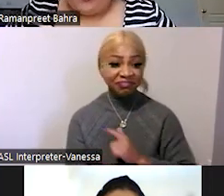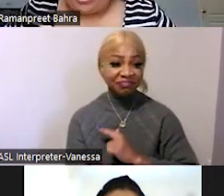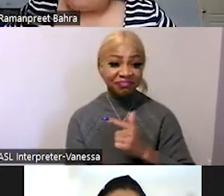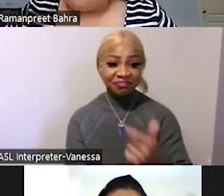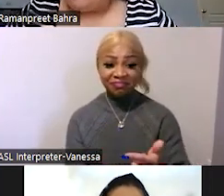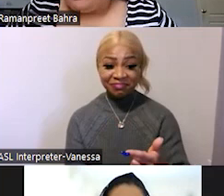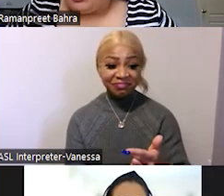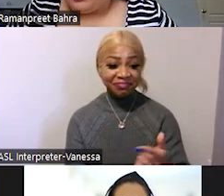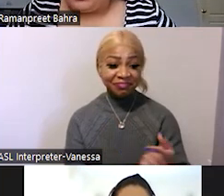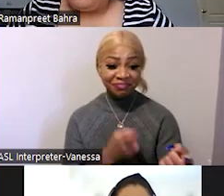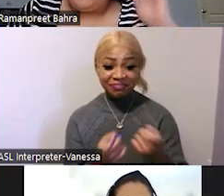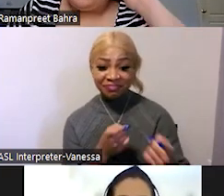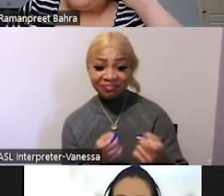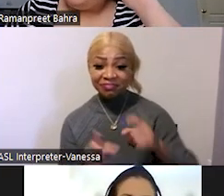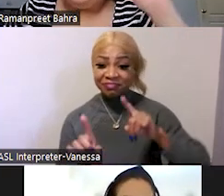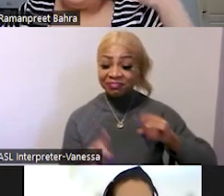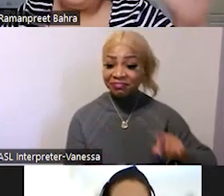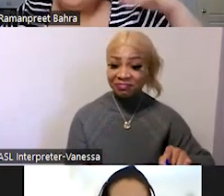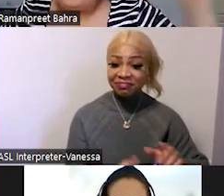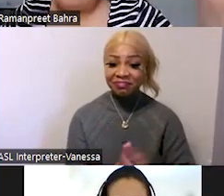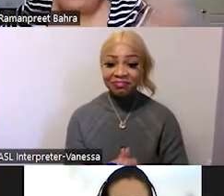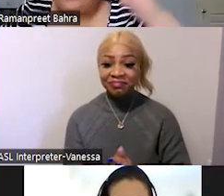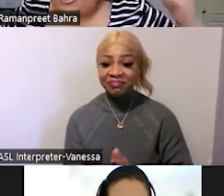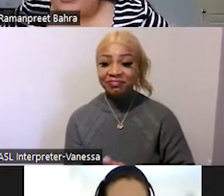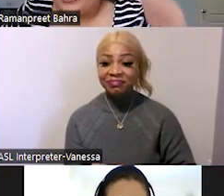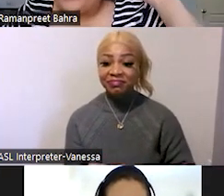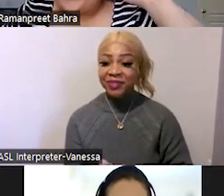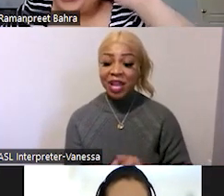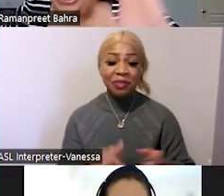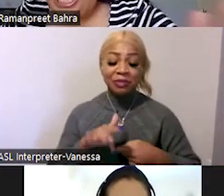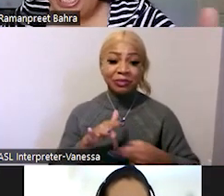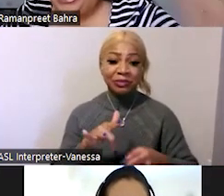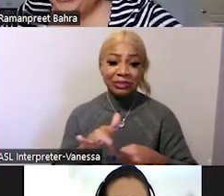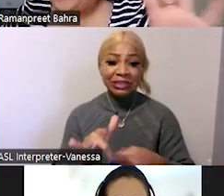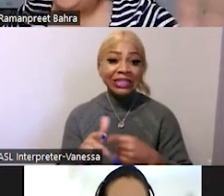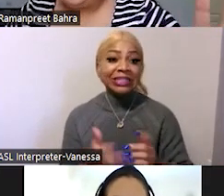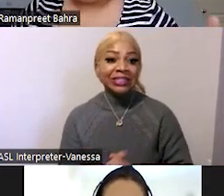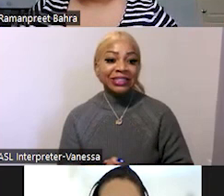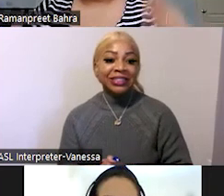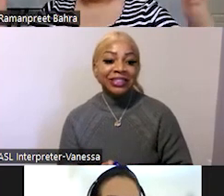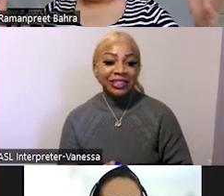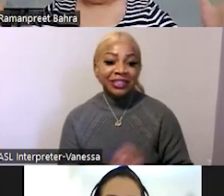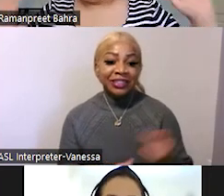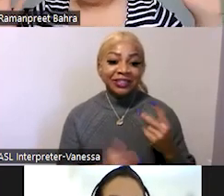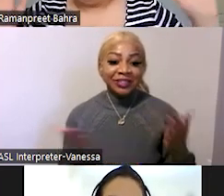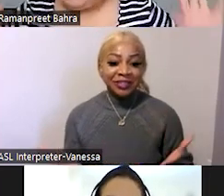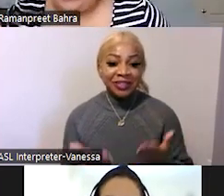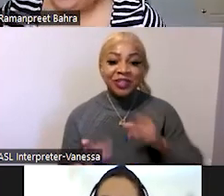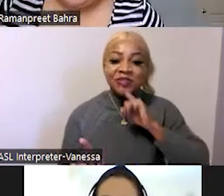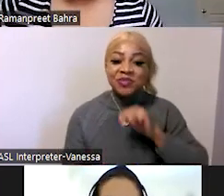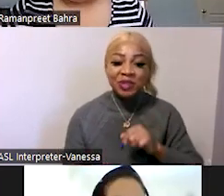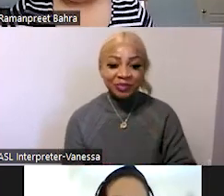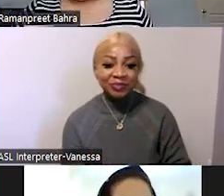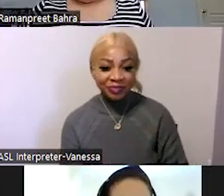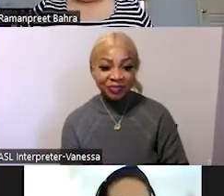éclairer les questions de préjugés anticorpulents sociétaux et de violences fondées sur le